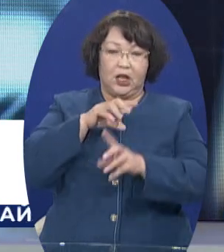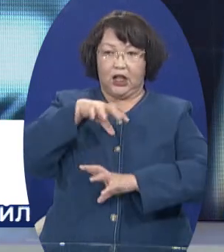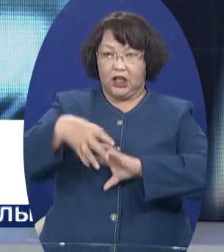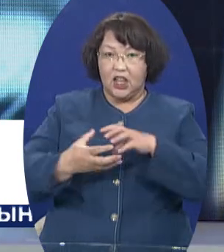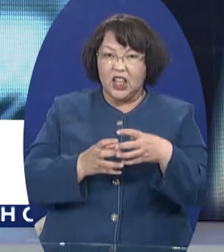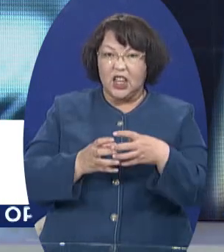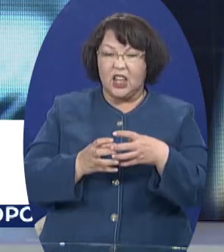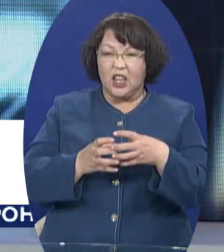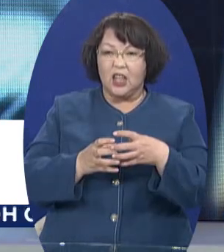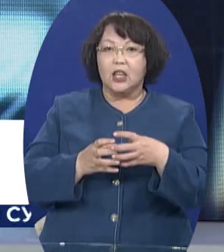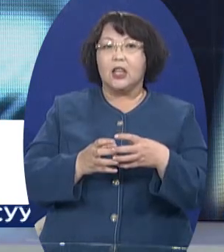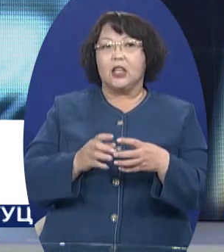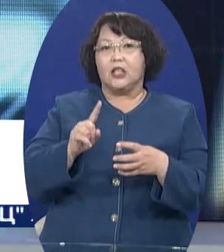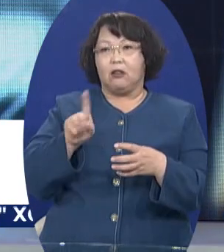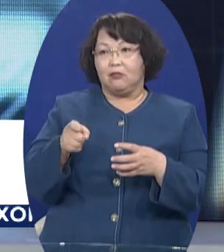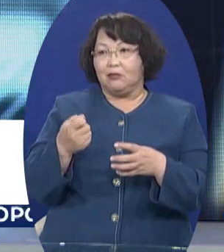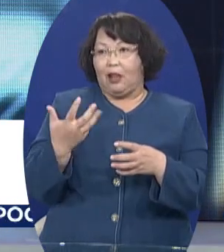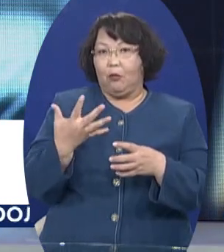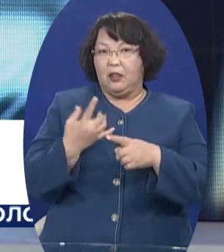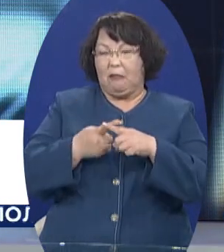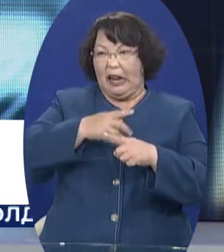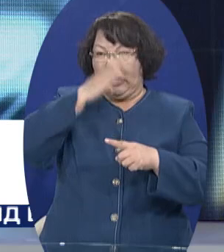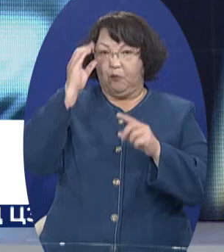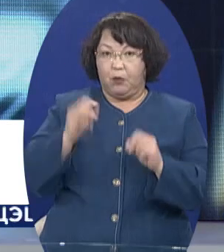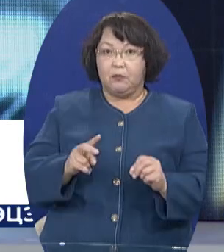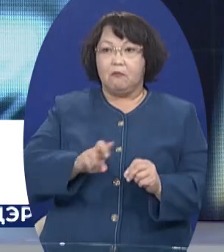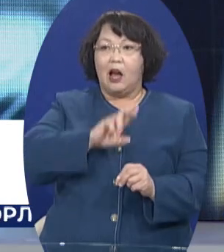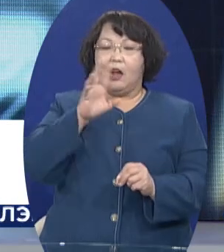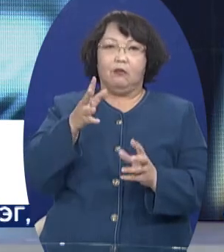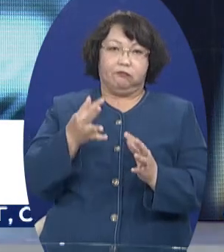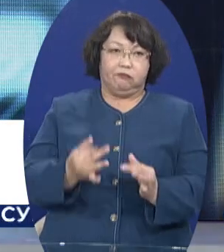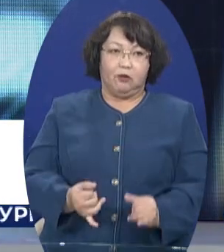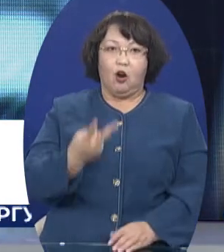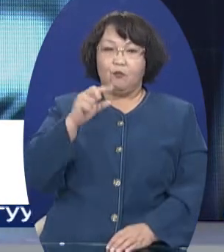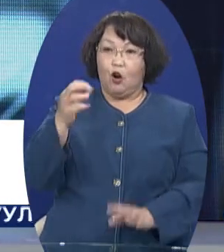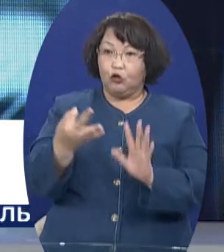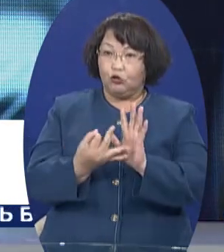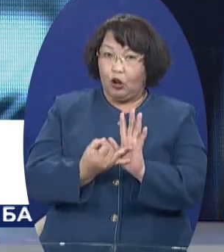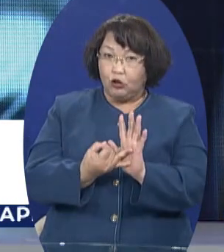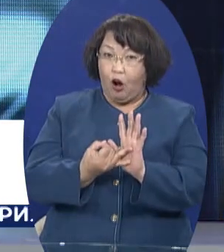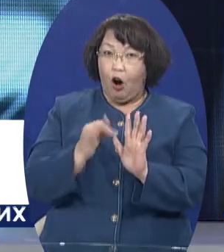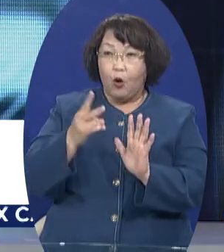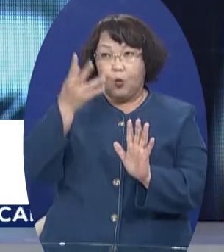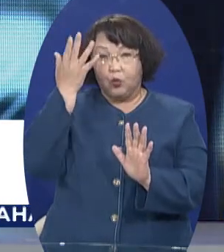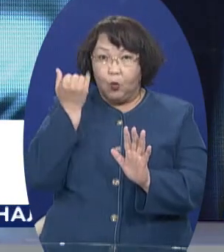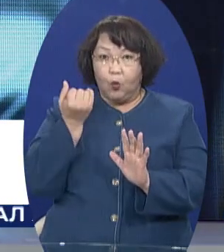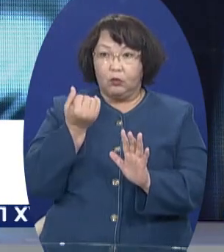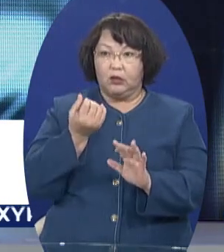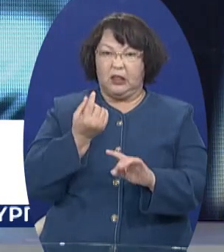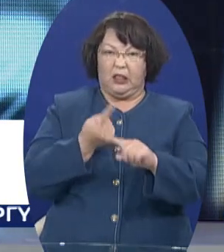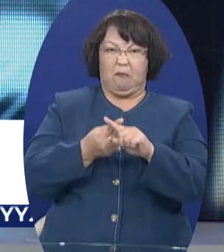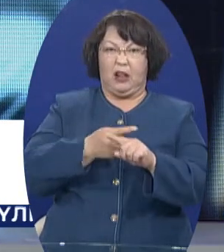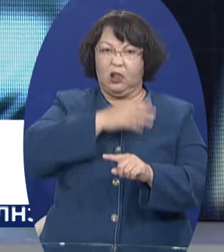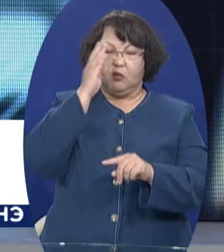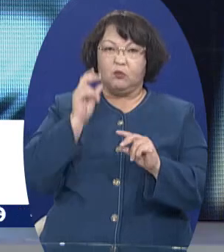байгалийн тэнцэл алдагдана гэж үзэж байгаа юм. За гэвч 2027 он гэхэд л үүний давах магадлал 70% болж байгаа юм байна. За тиймээс уур